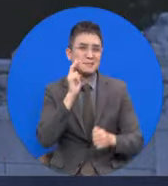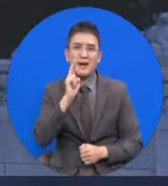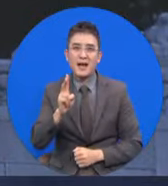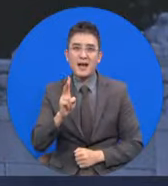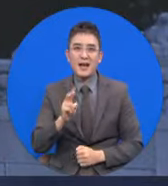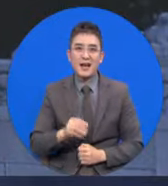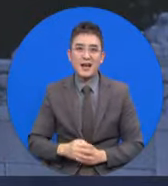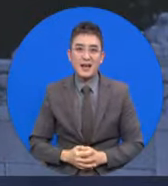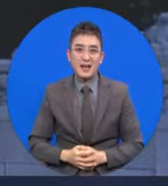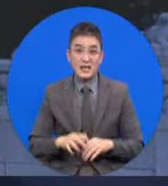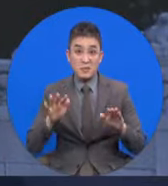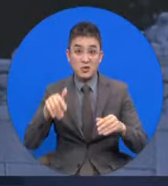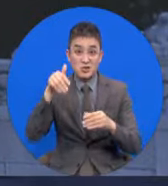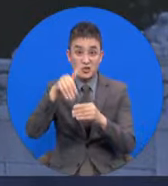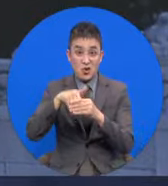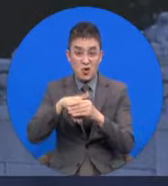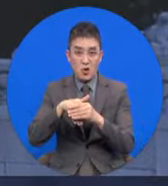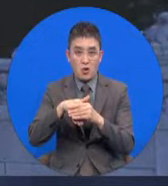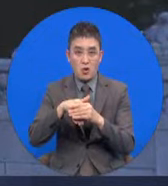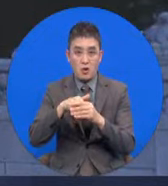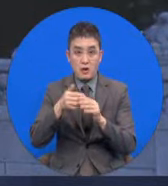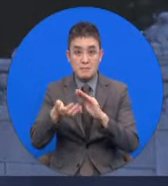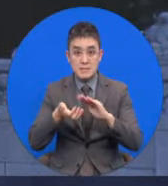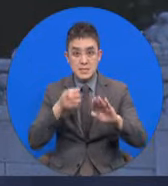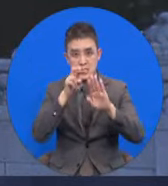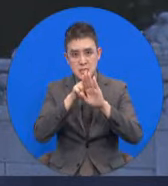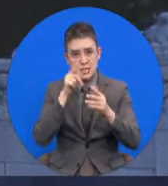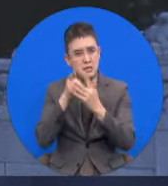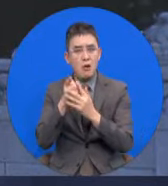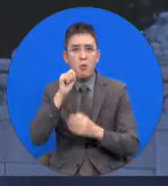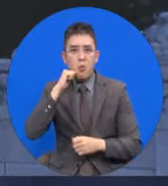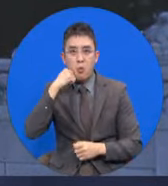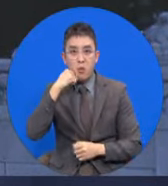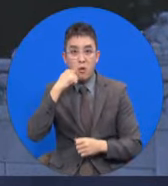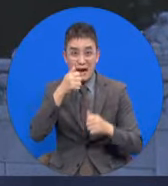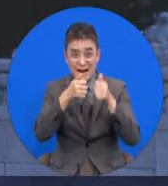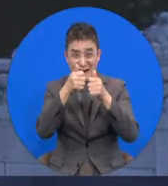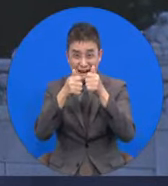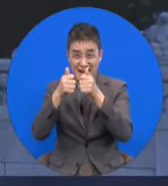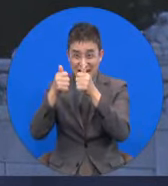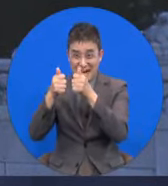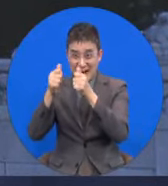이번 선거가 예측 불가능하고 이번 선거가 유독 더 박빙인 이유는